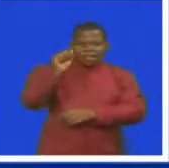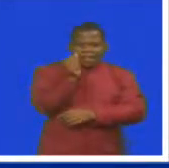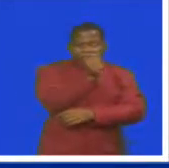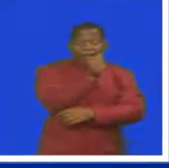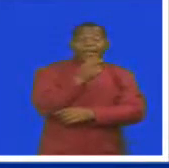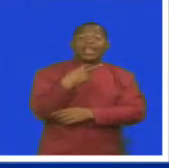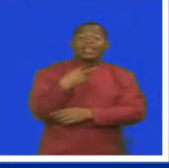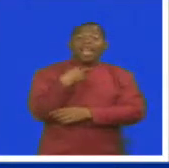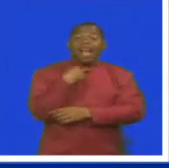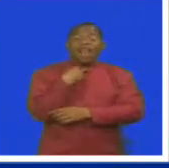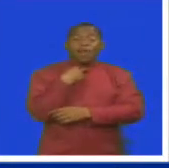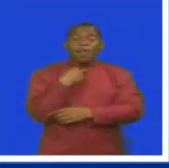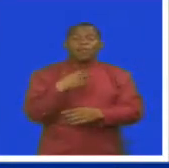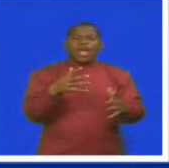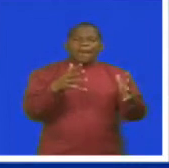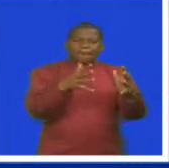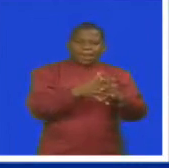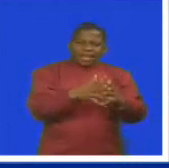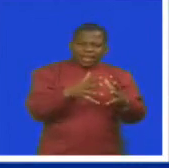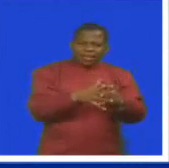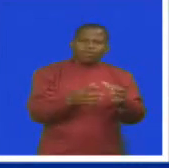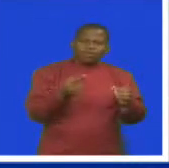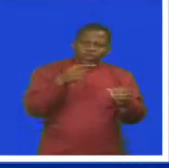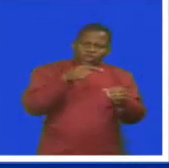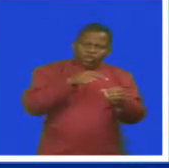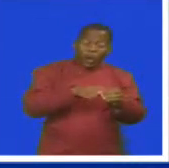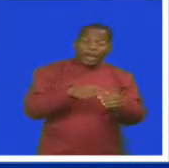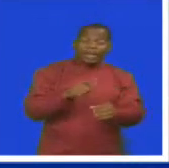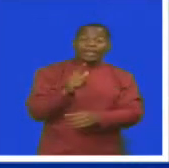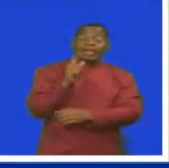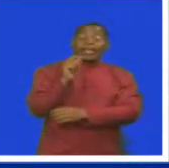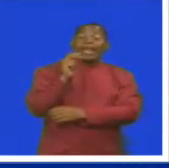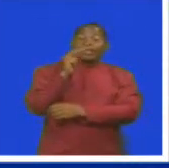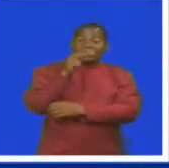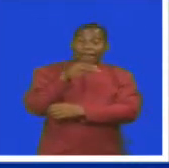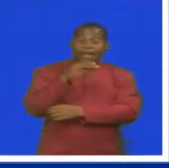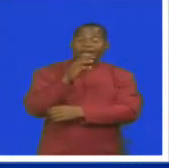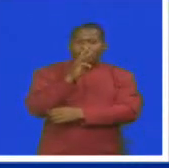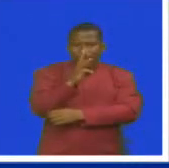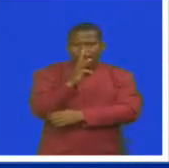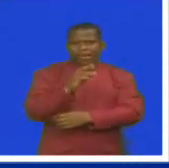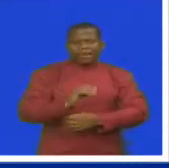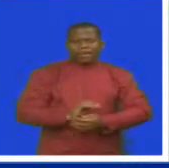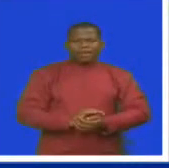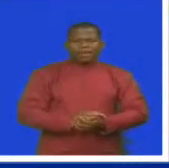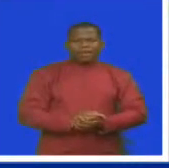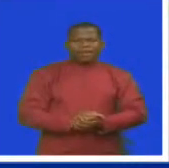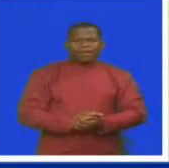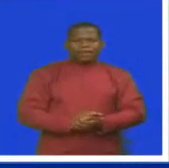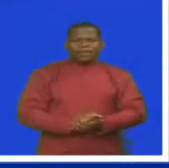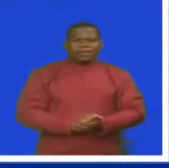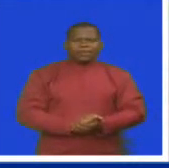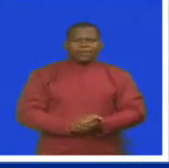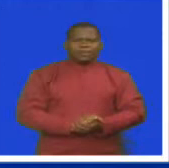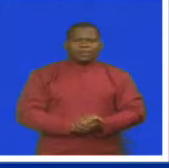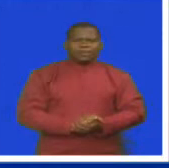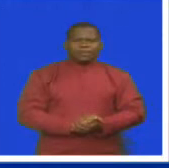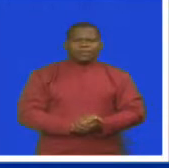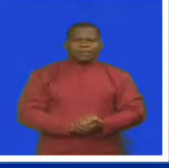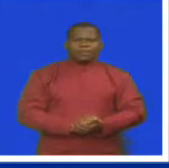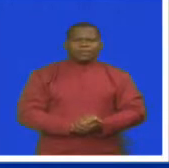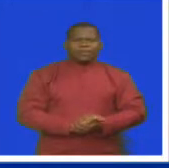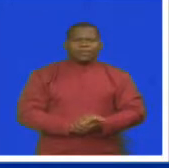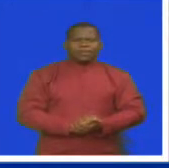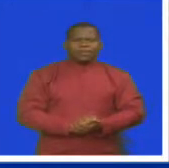yemahhovisini alenhlangano ngentsambama yangalesine. TindzabaEmini kubika Sifiso Nxumalo ngina Smuva Shongwe sisenhlangano